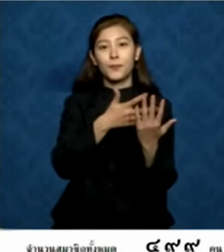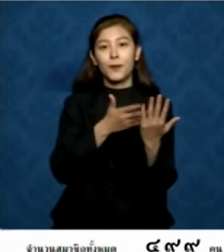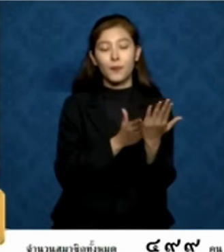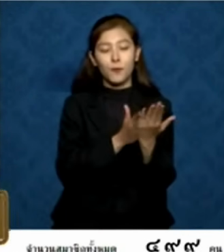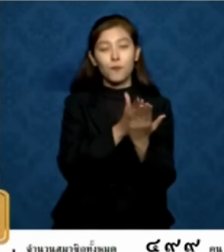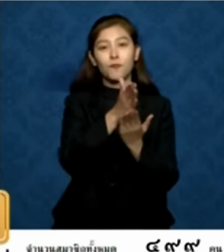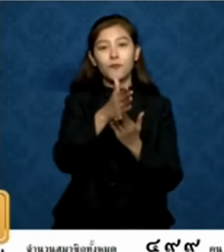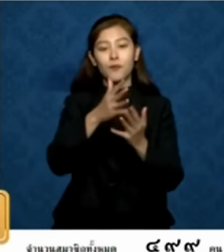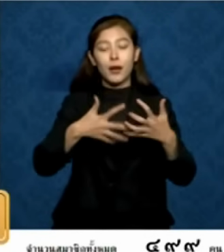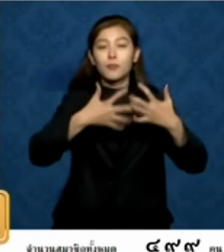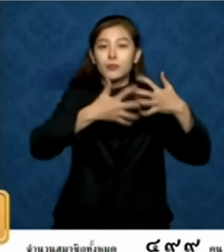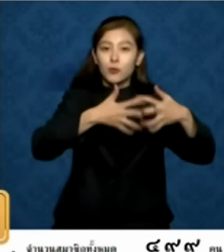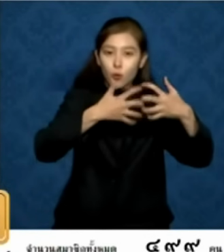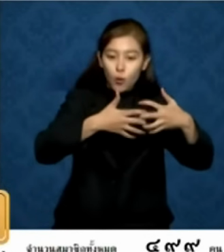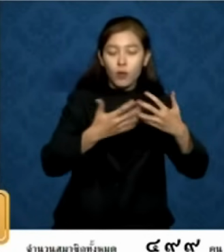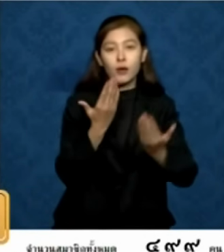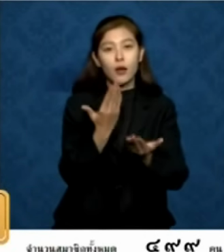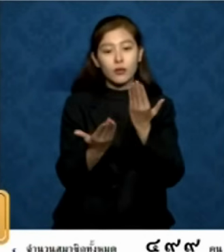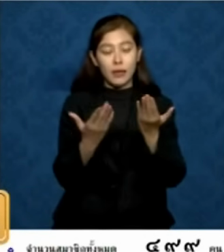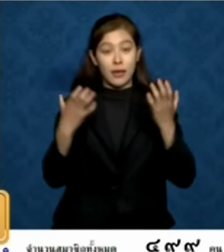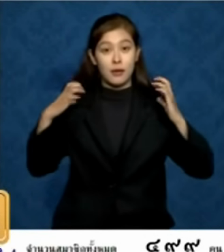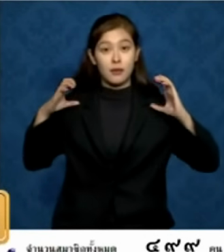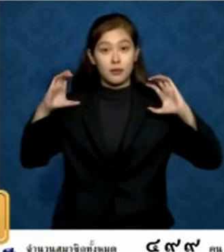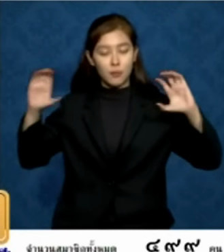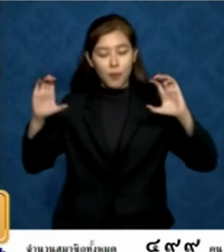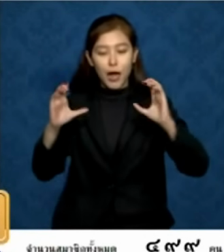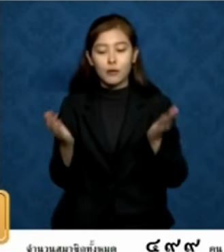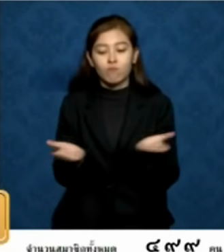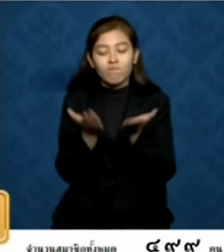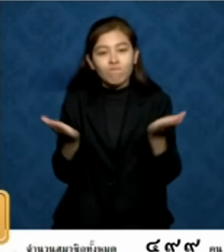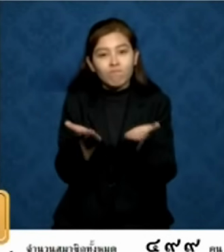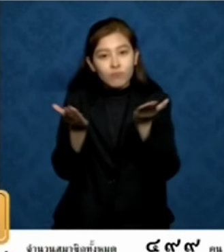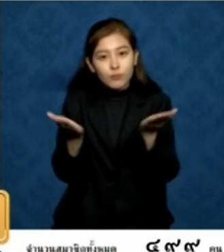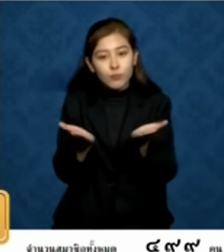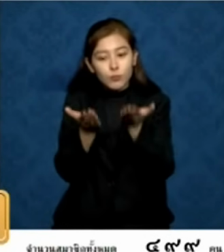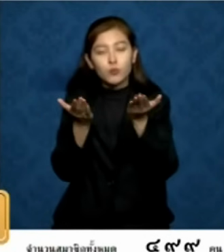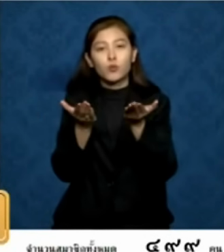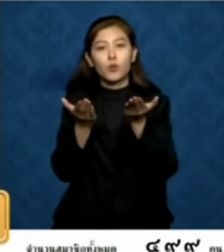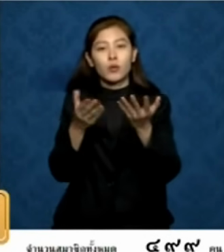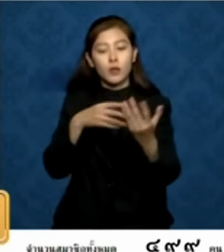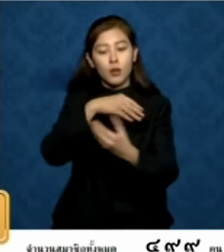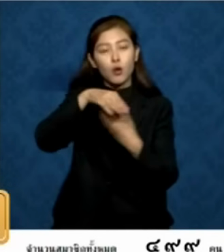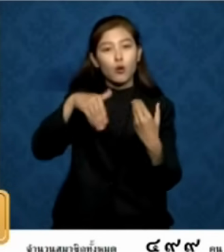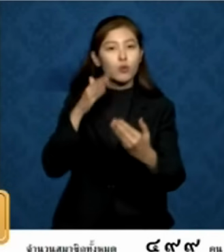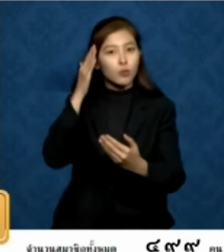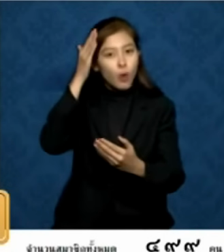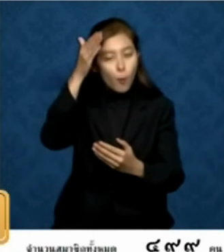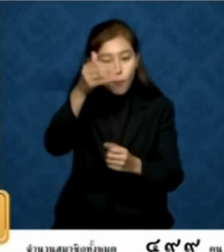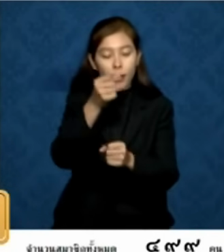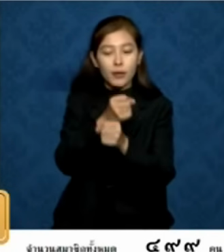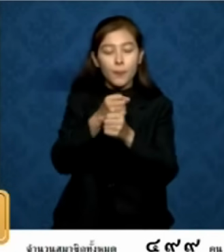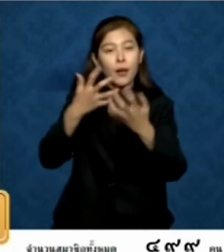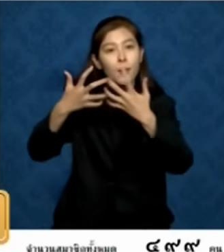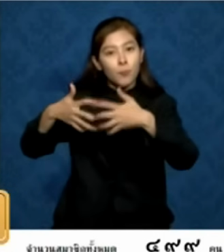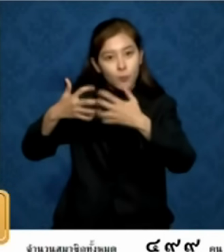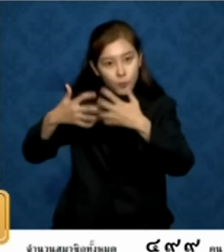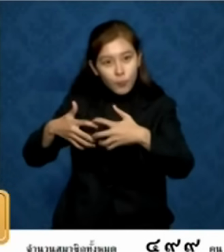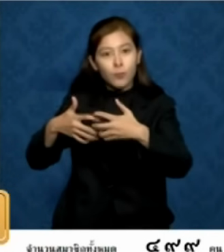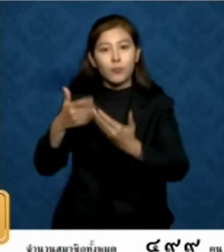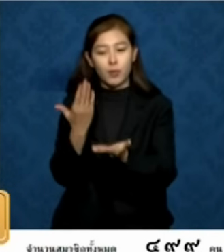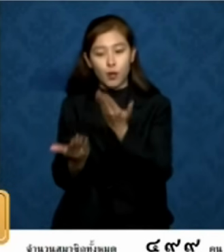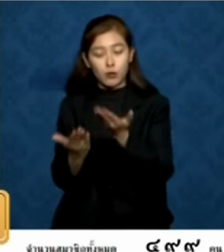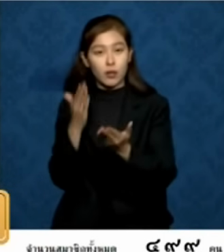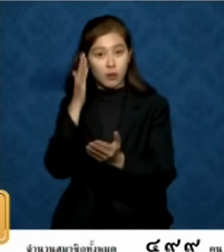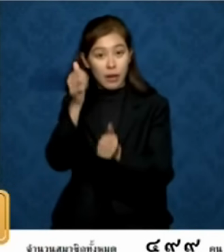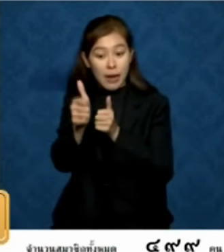โลกได้โดยรัฐบาลจะกระตุ้นให้เกิดการเปลี่ยนผ่านสู่อุตสาหกรรมยุคใหม่สร้างขีดความสามารถในการแ